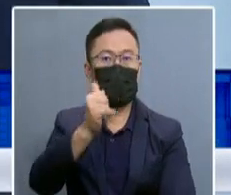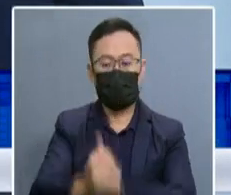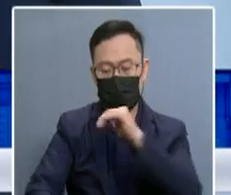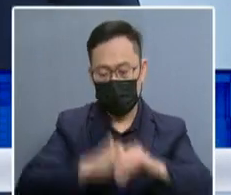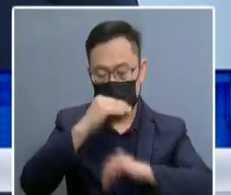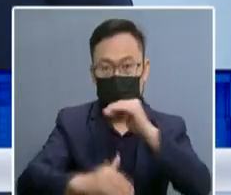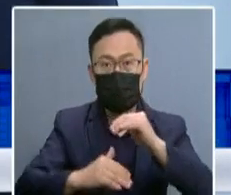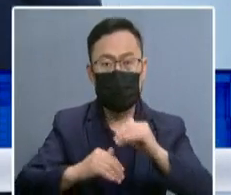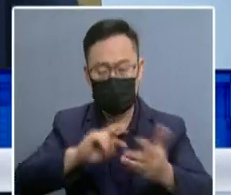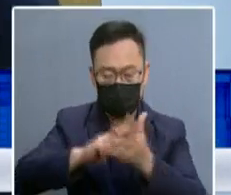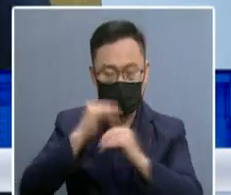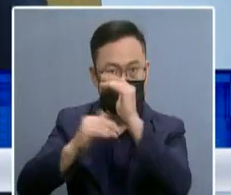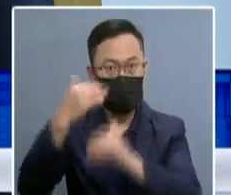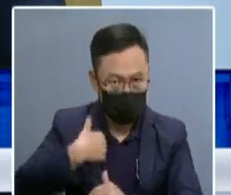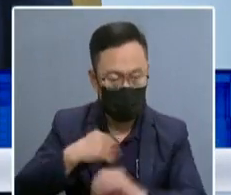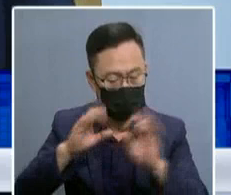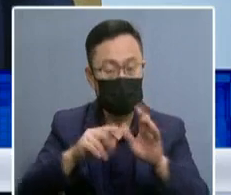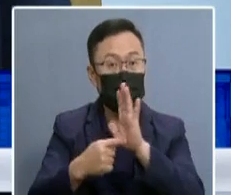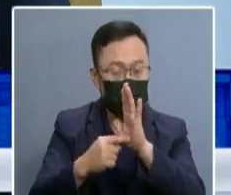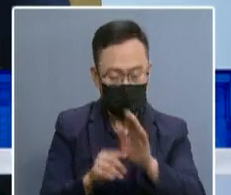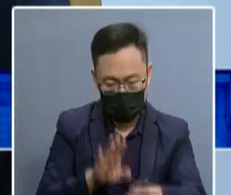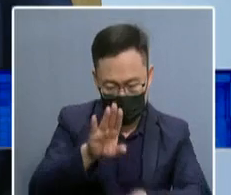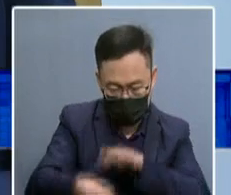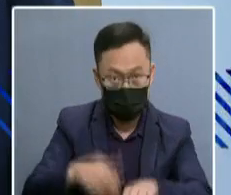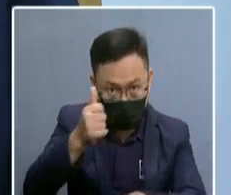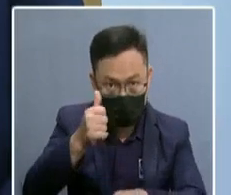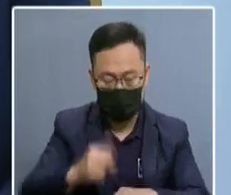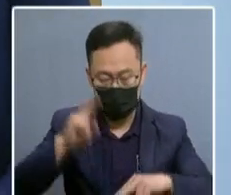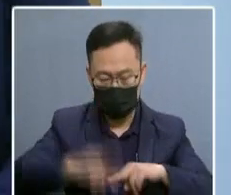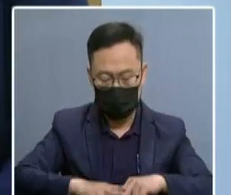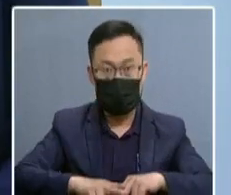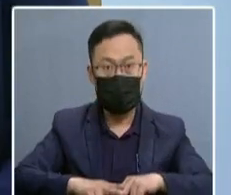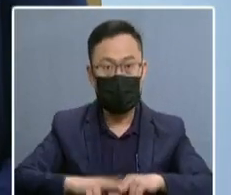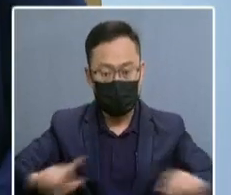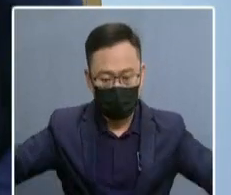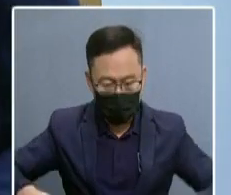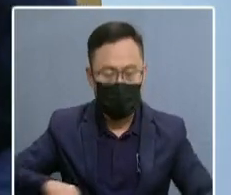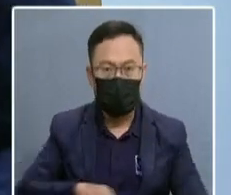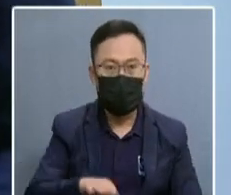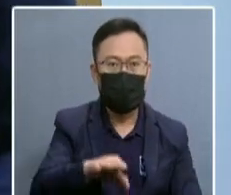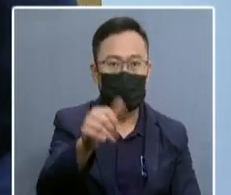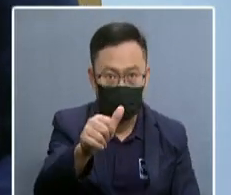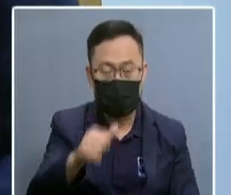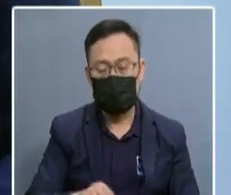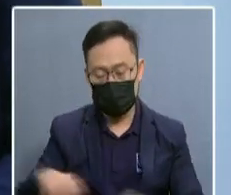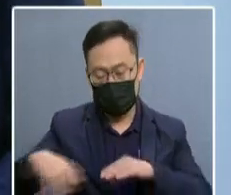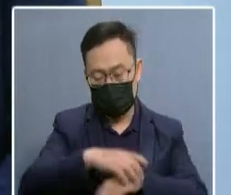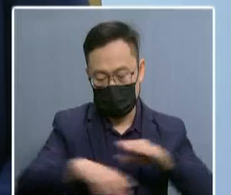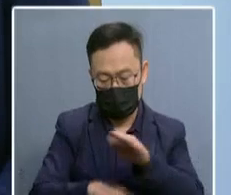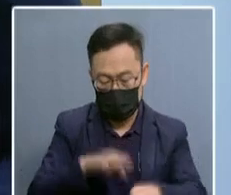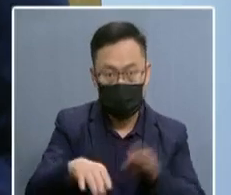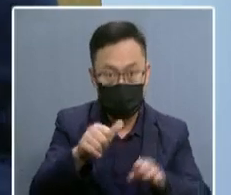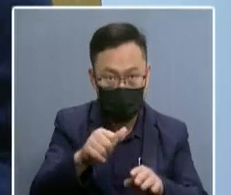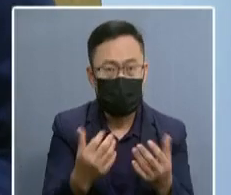กอร์หลายคนเริ่มใส่รองเท้าคู่แรกนะครับที่ก้าวเดินกับสองเท้าได้รวมแล้ว93คนจาก600กว่าคนตั